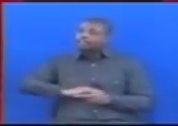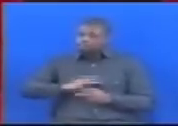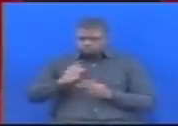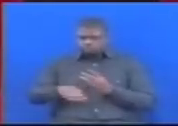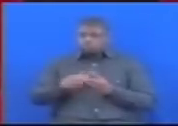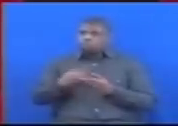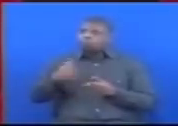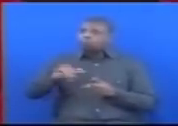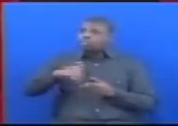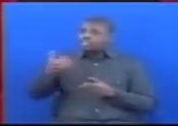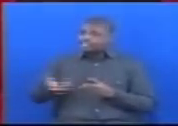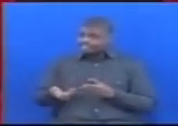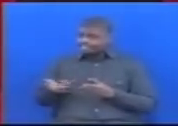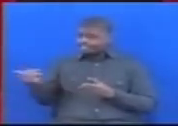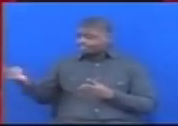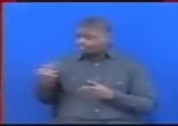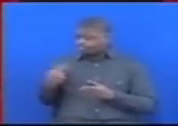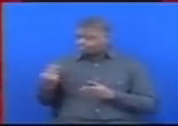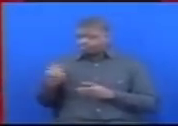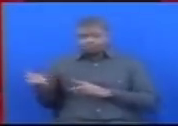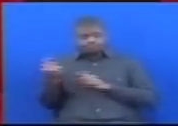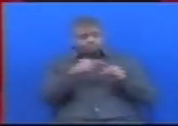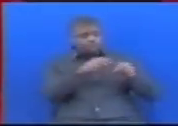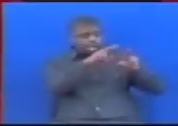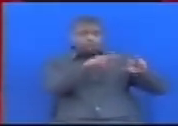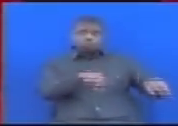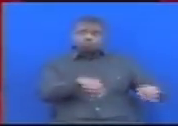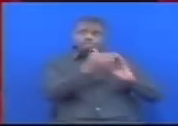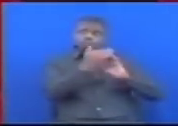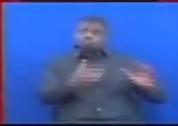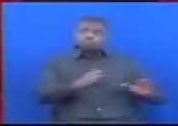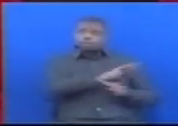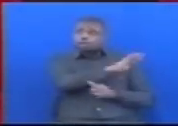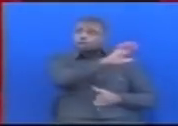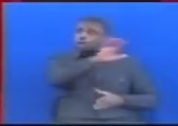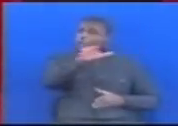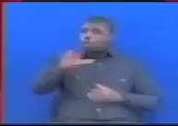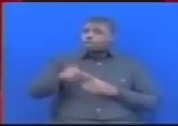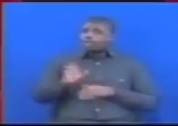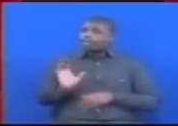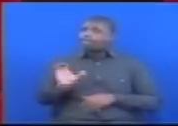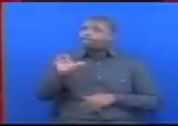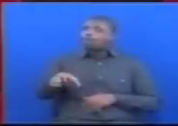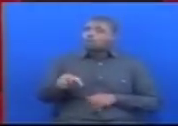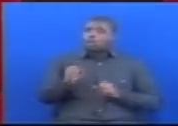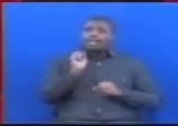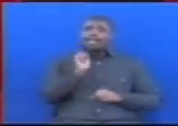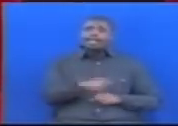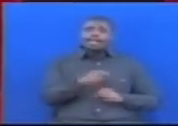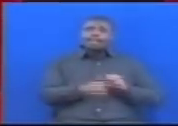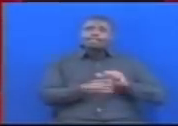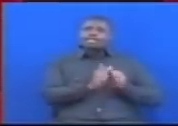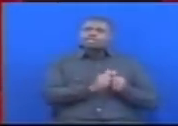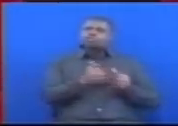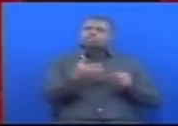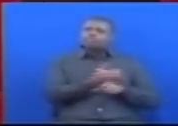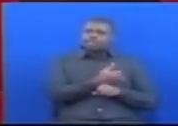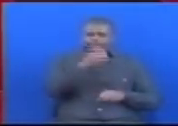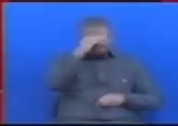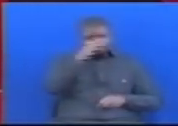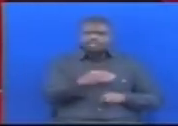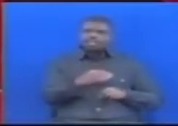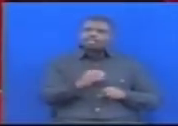ambayo tutakwenda kukagua nyumba zote za mkoa wa Iringa na adha kubwa ambazo wamekuwa zikipata askari wetu waliopo